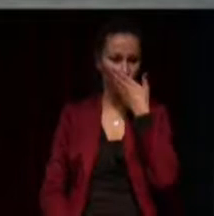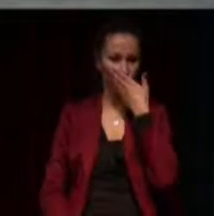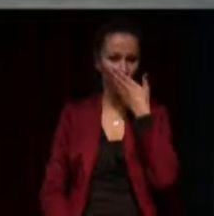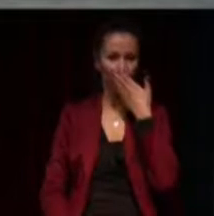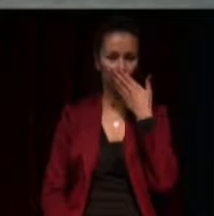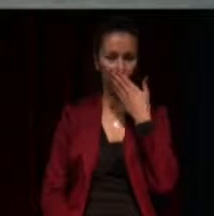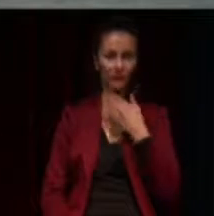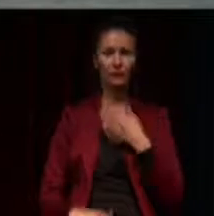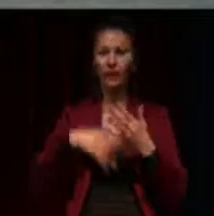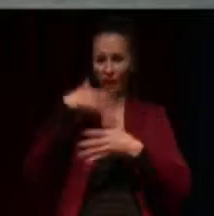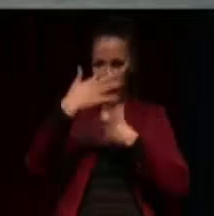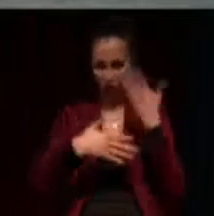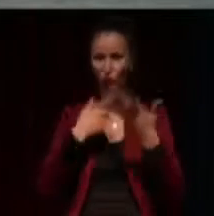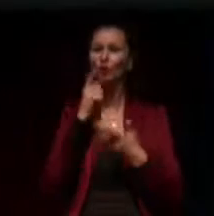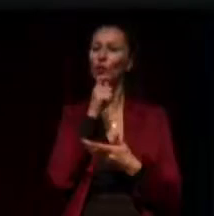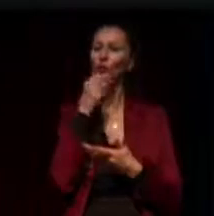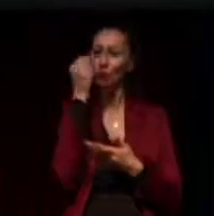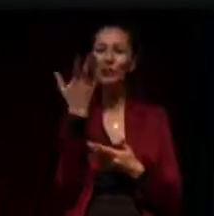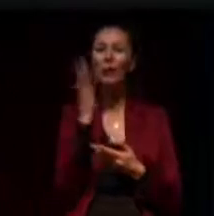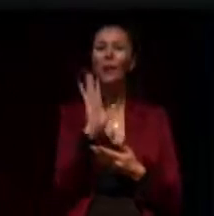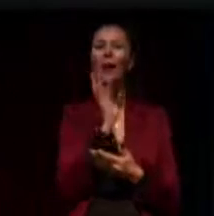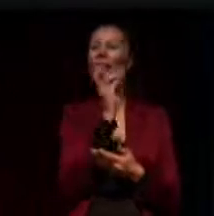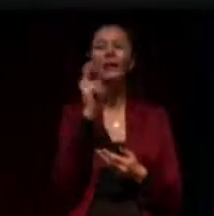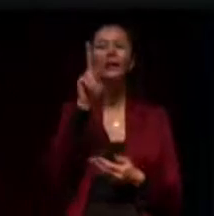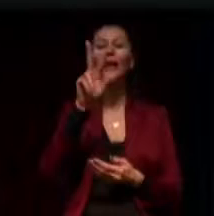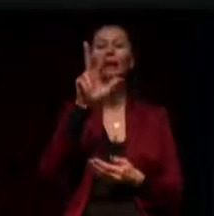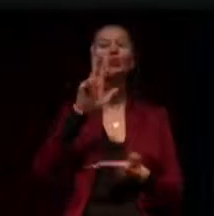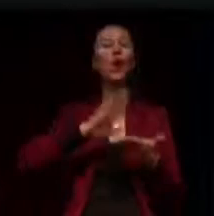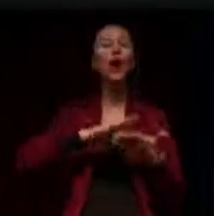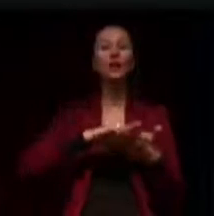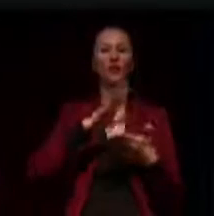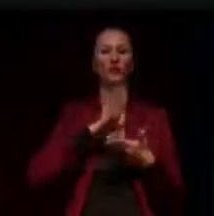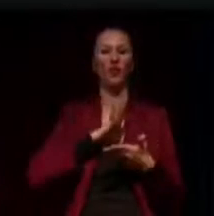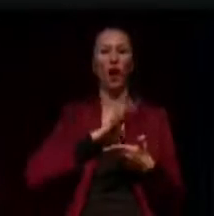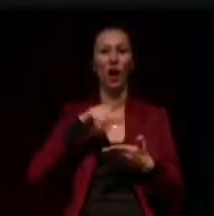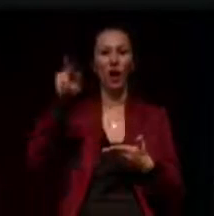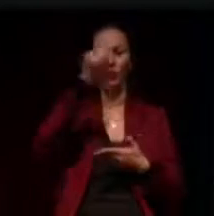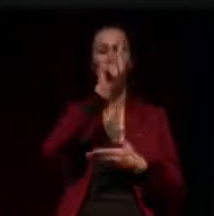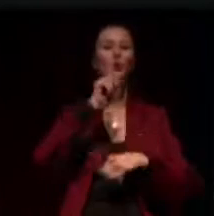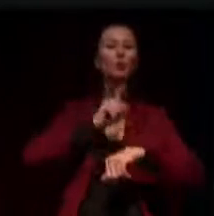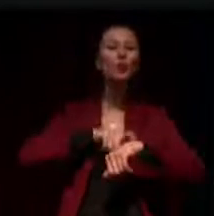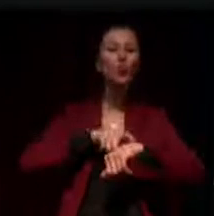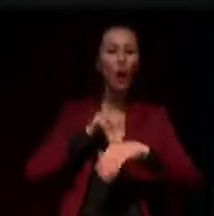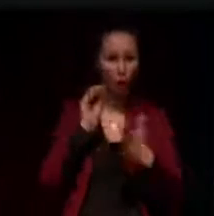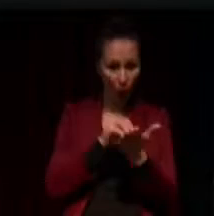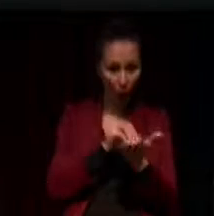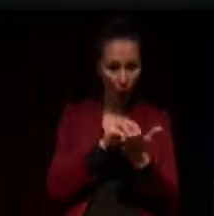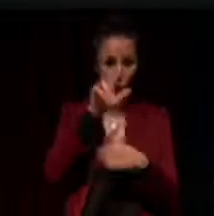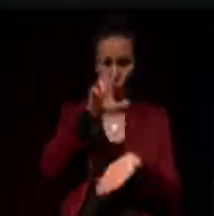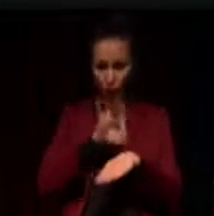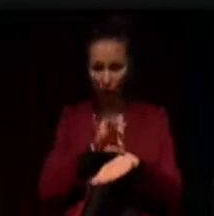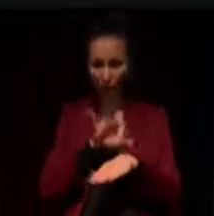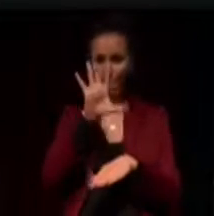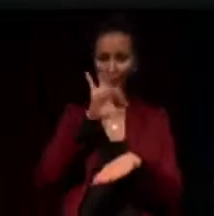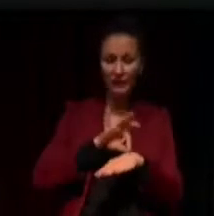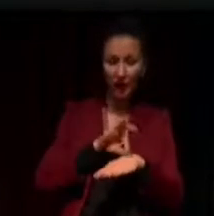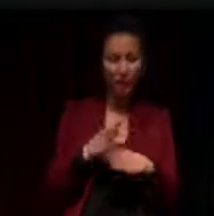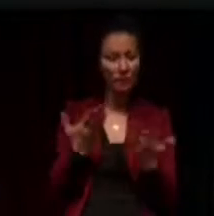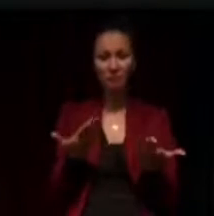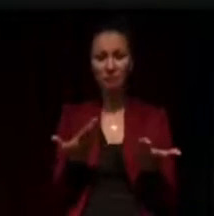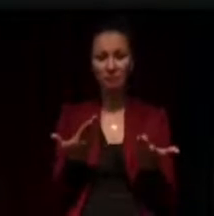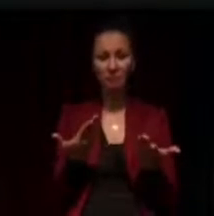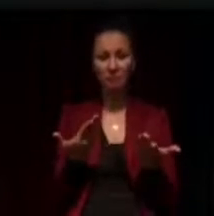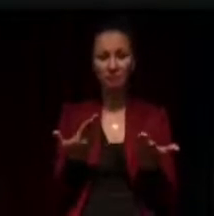Öyle yapacağız. Karışık vereceğiz zaten de. 23 arkadaşımız var. Bir süre şeyi koyalım mı? 3 dakika, 5 dakika, 4 dakika, 10